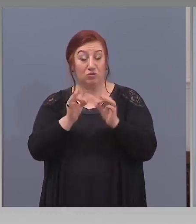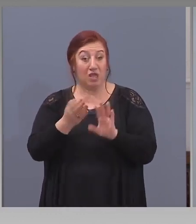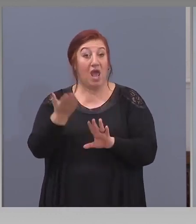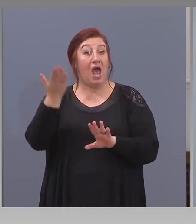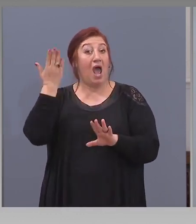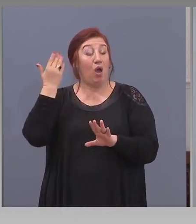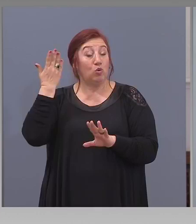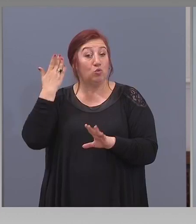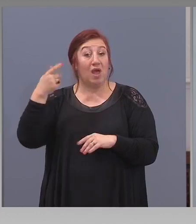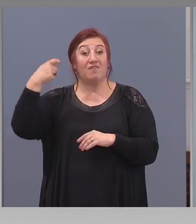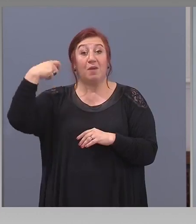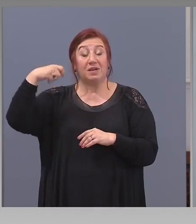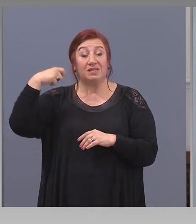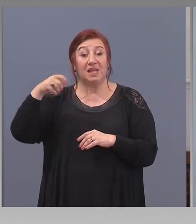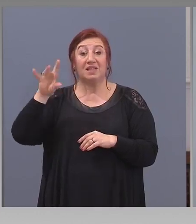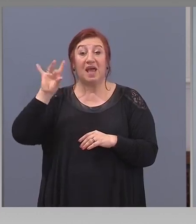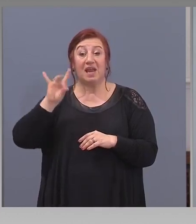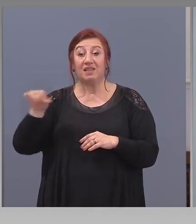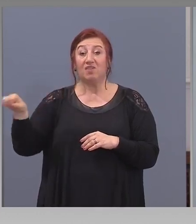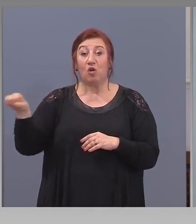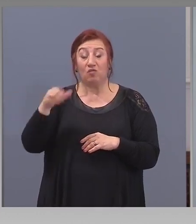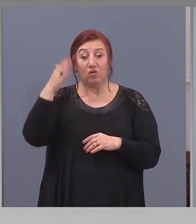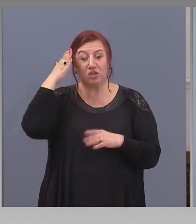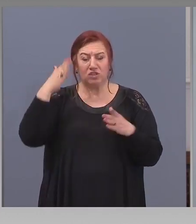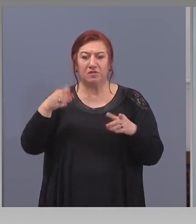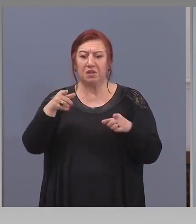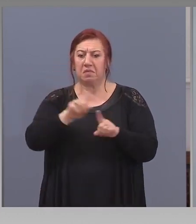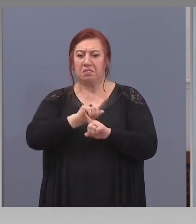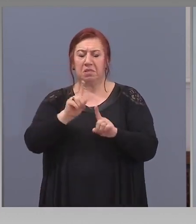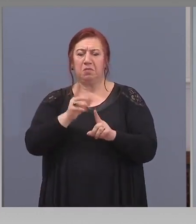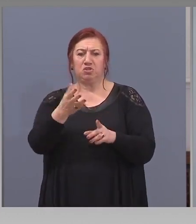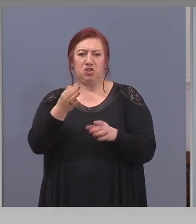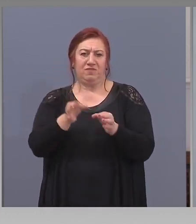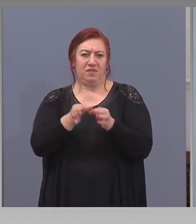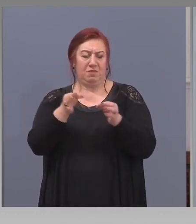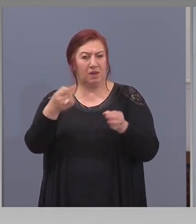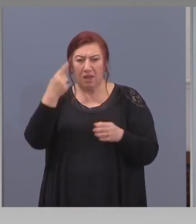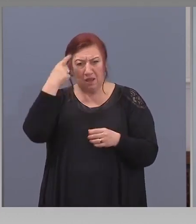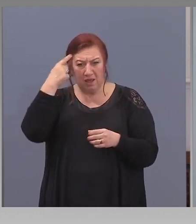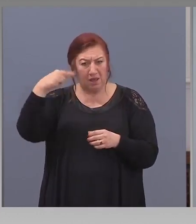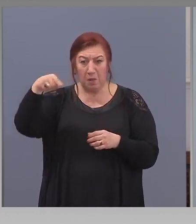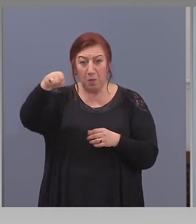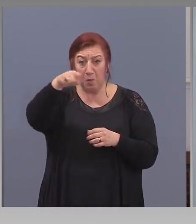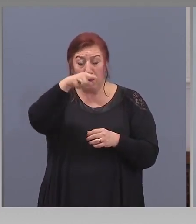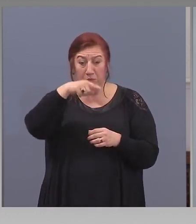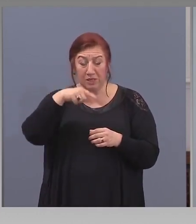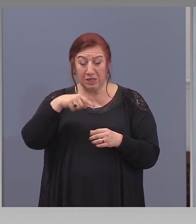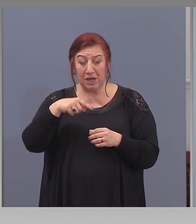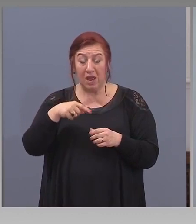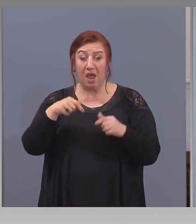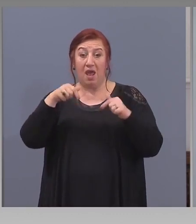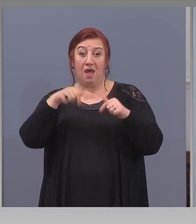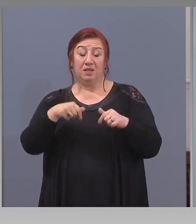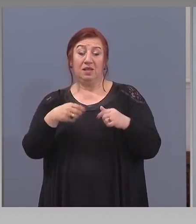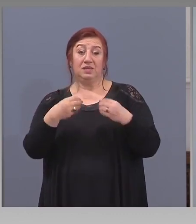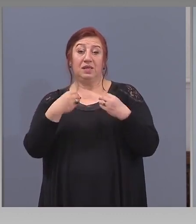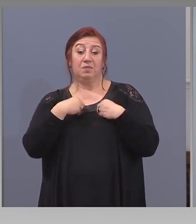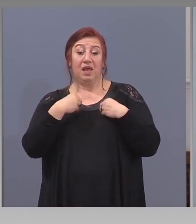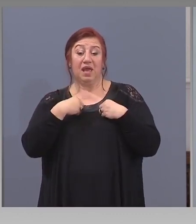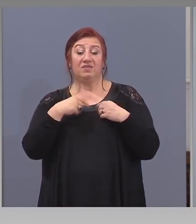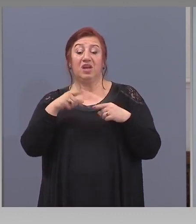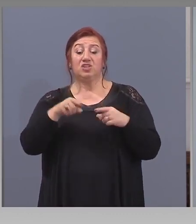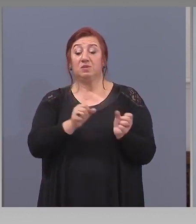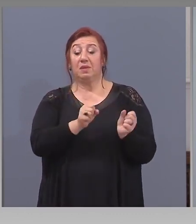ръководещ държавата, той още нямаше да вземе нито една мерка. Помните ли? А днеска ми казва, че били ненавремени.